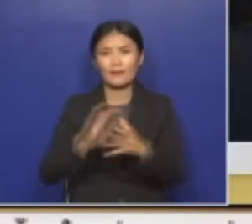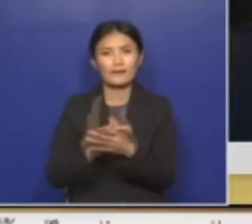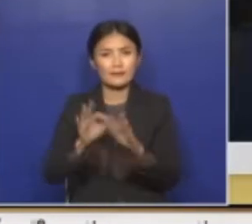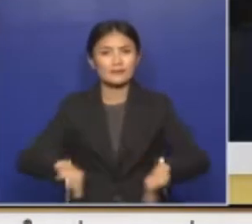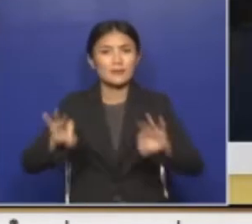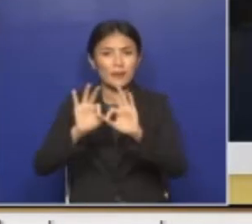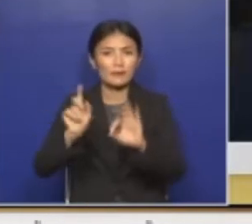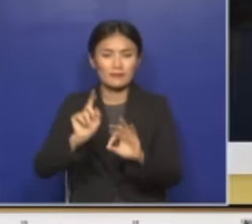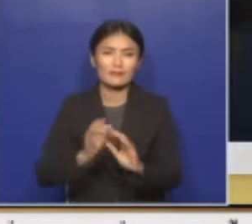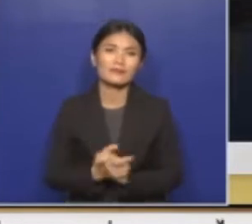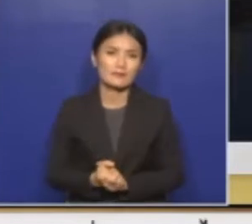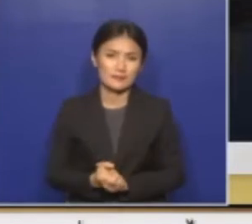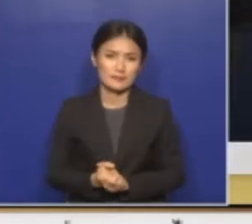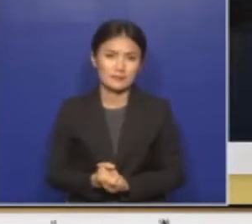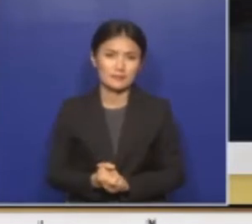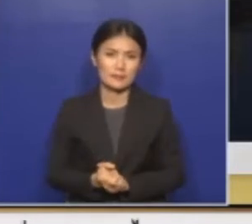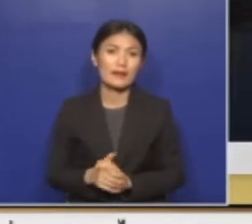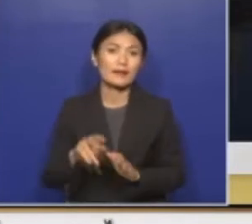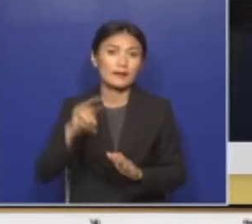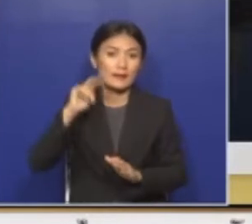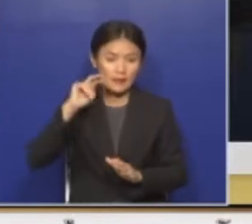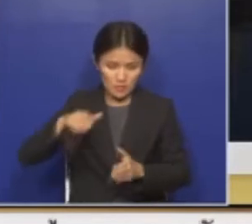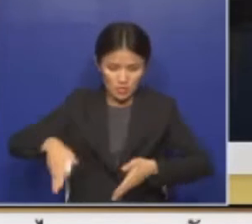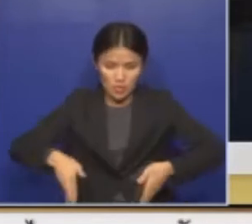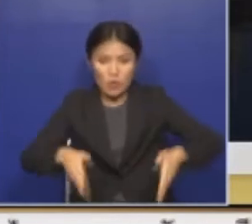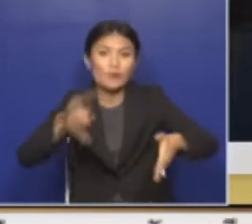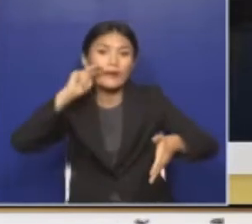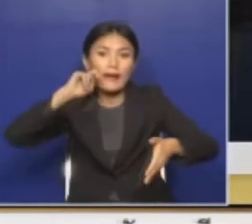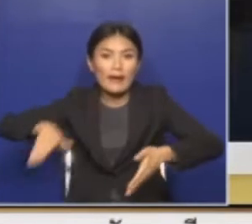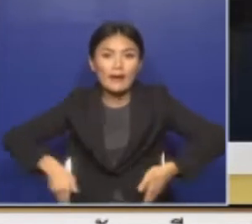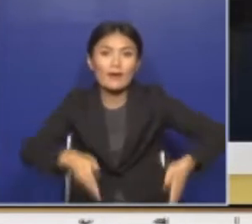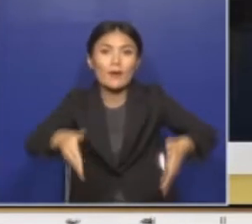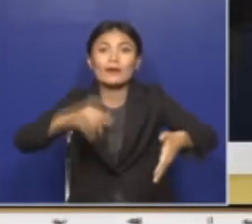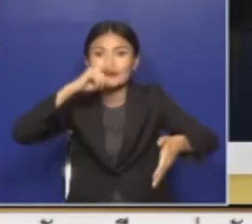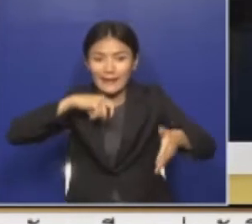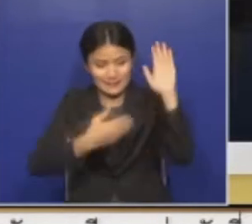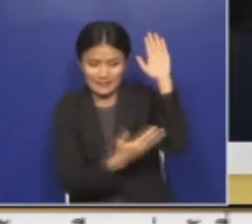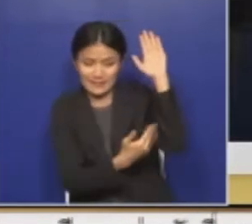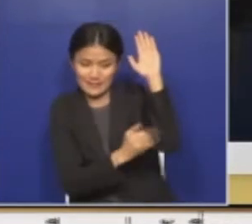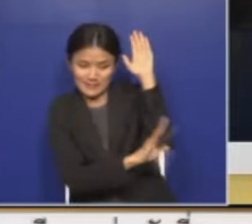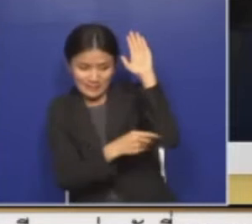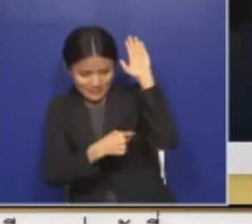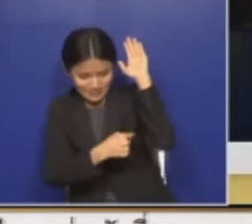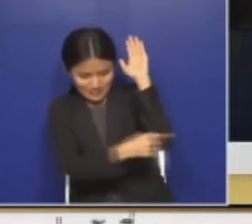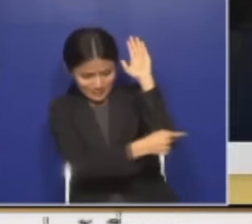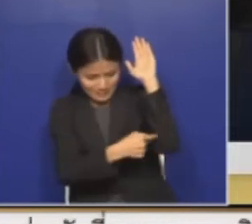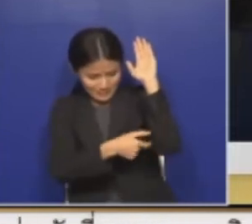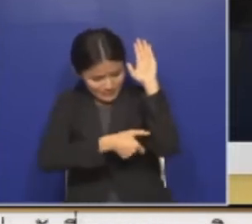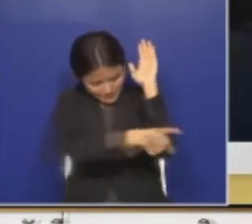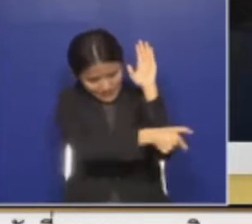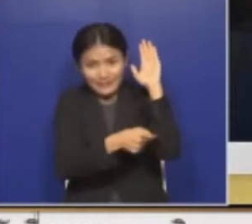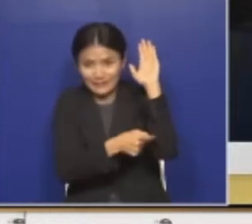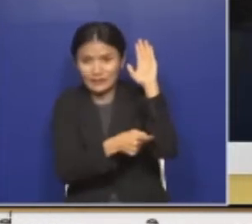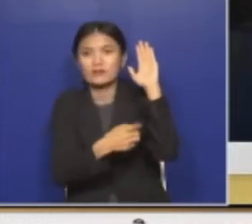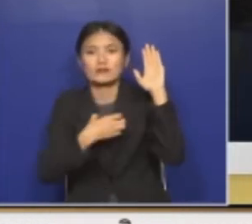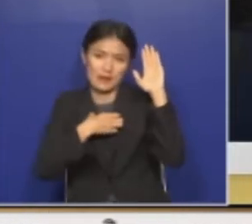คืออยู่คลองไทยนะครับคือ Mega Projectของประเทศไทยแล้วก็ก็เป็นโปรเจคใหม่ของโลก